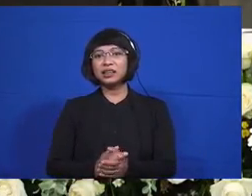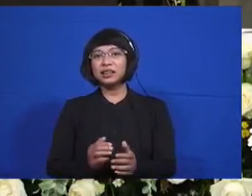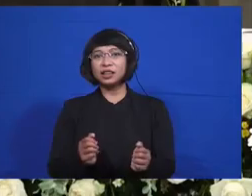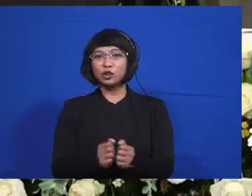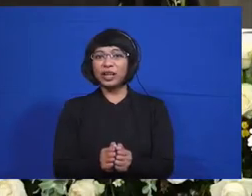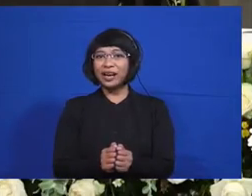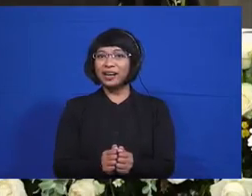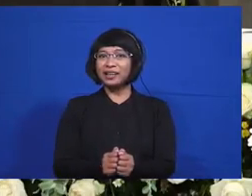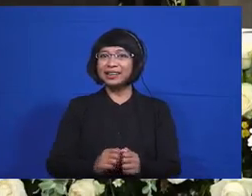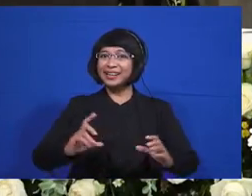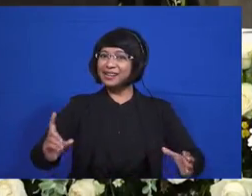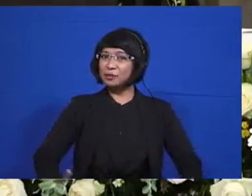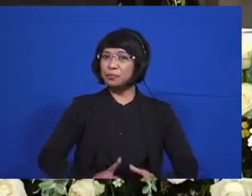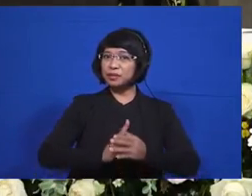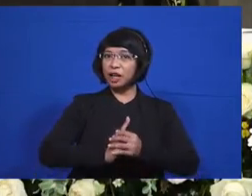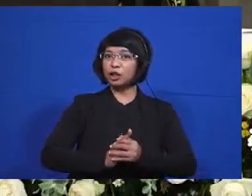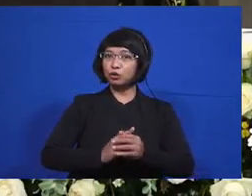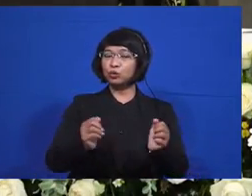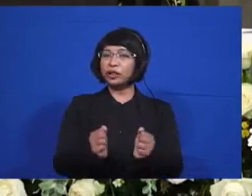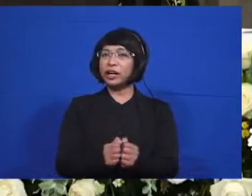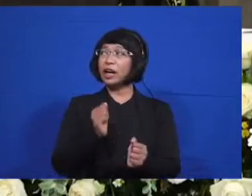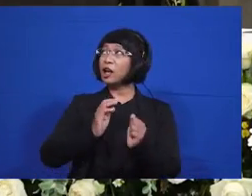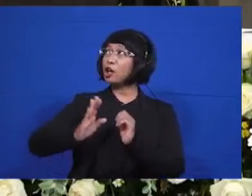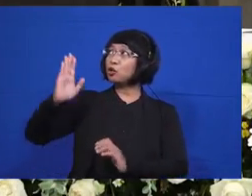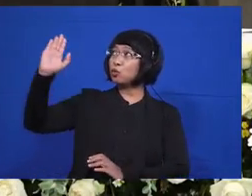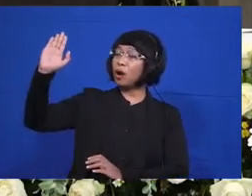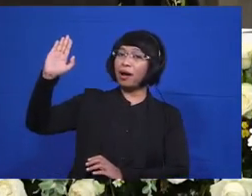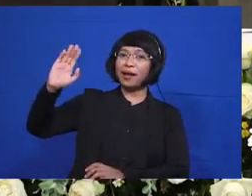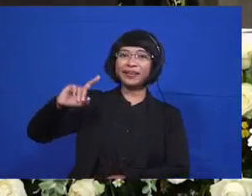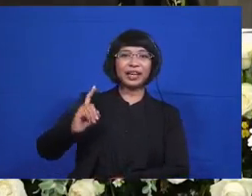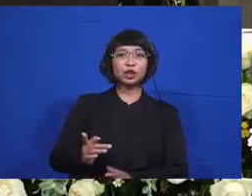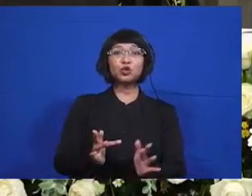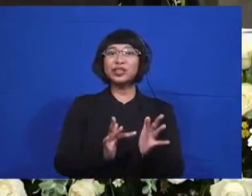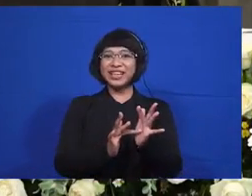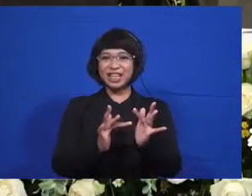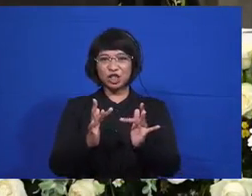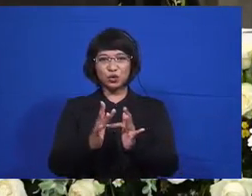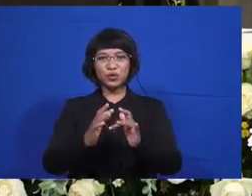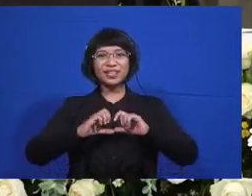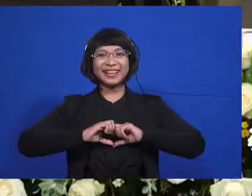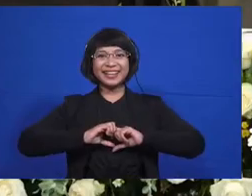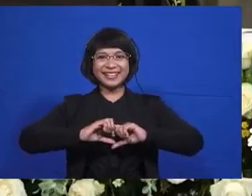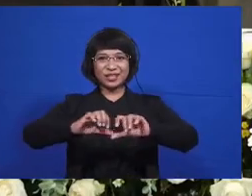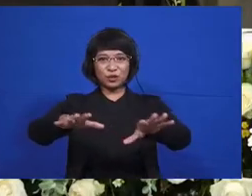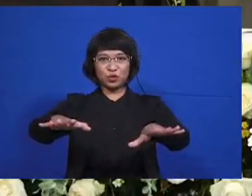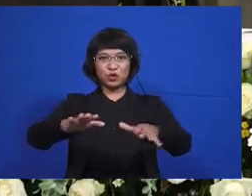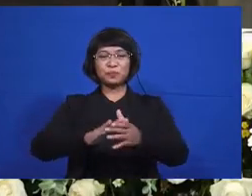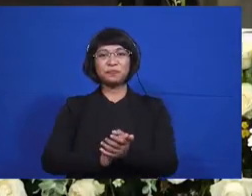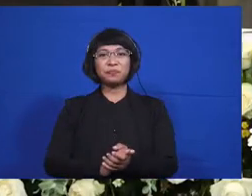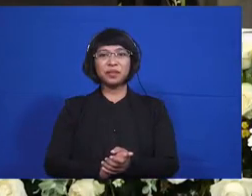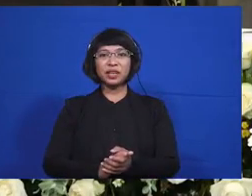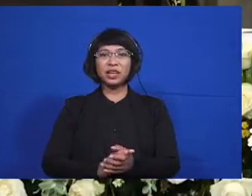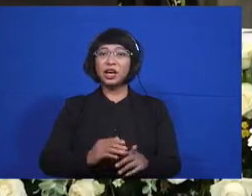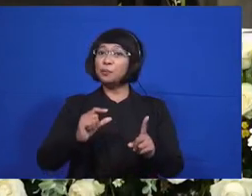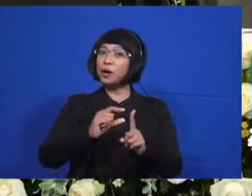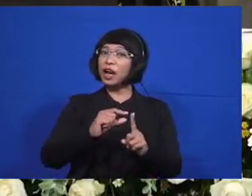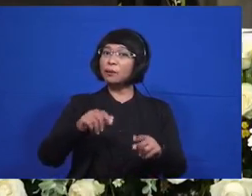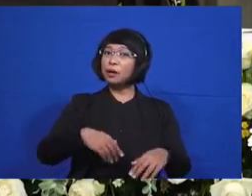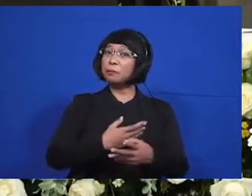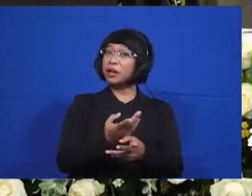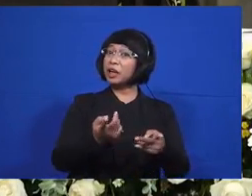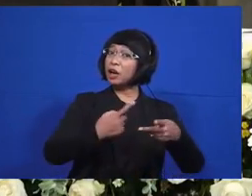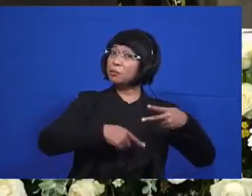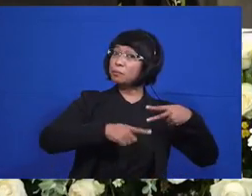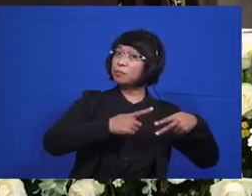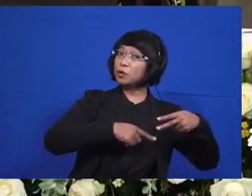Dia yang memanggil kita, yakni Tuhan kita Yesus Kristus. Pengalaman mereka dua mengatakan bagaimana mencoba